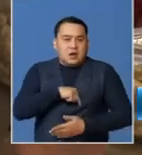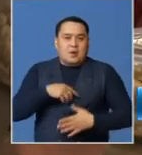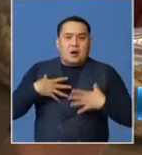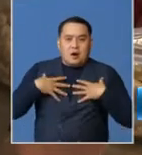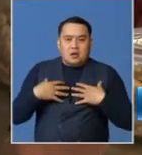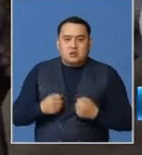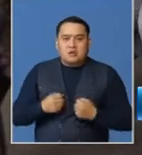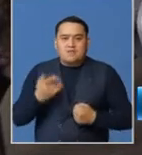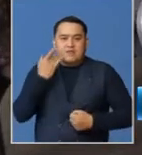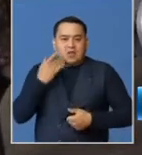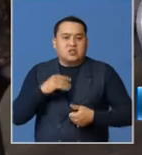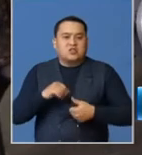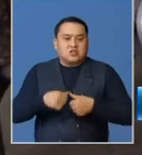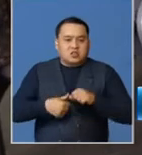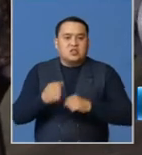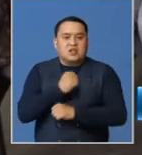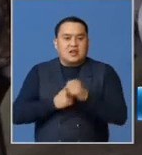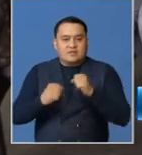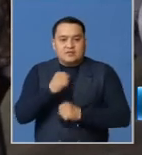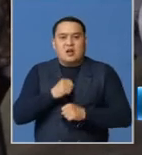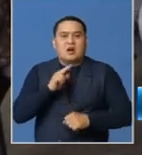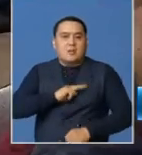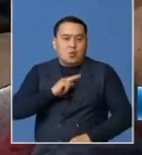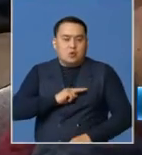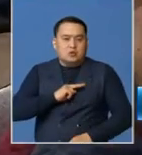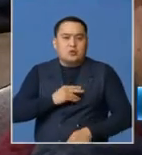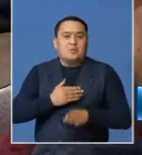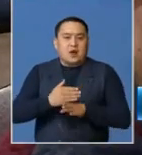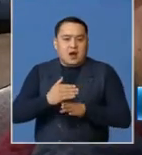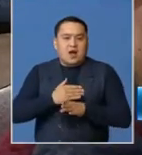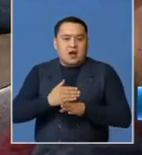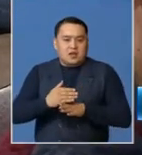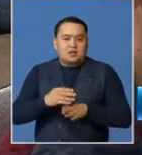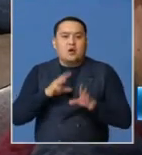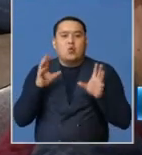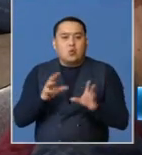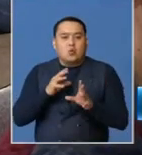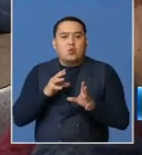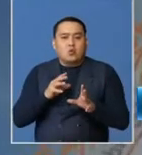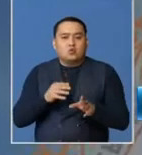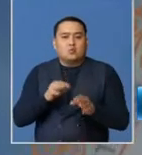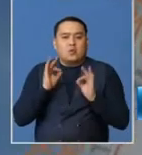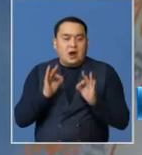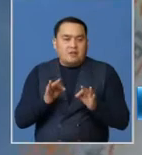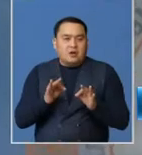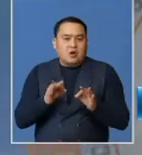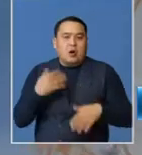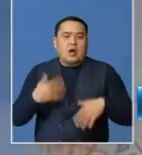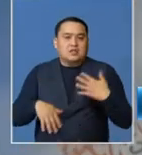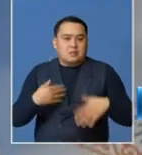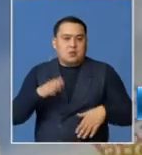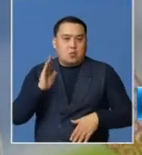который кажется вечным двигателем, работает бесперебойно. Но со временем, если за ним не ухаживать должным образом, он